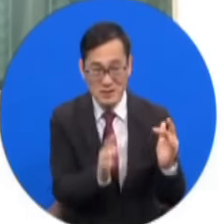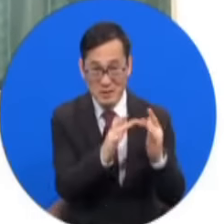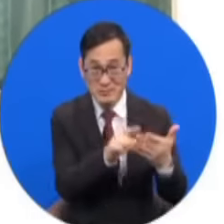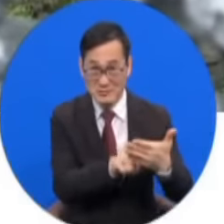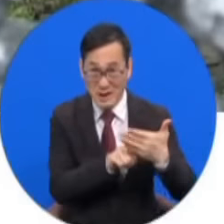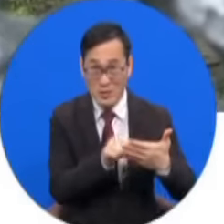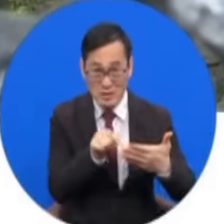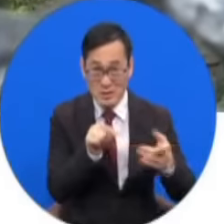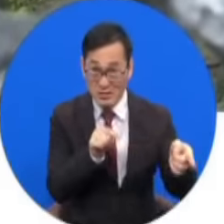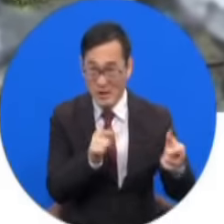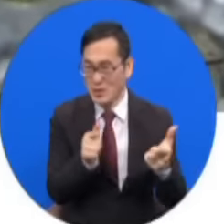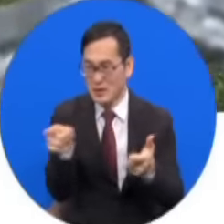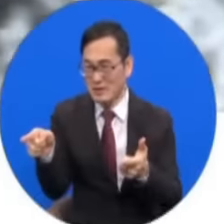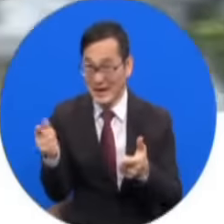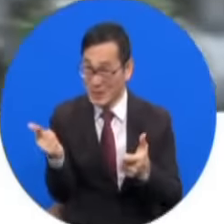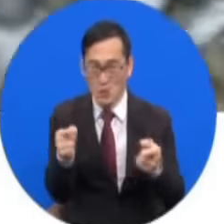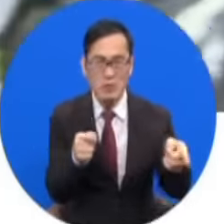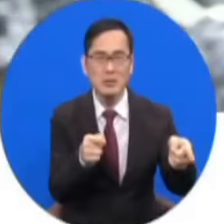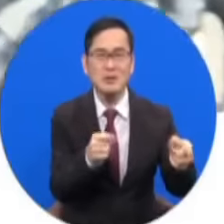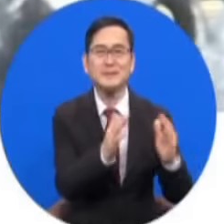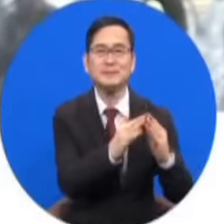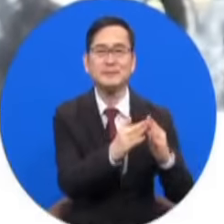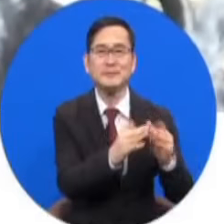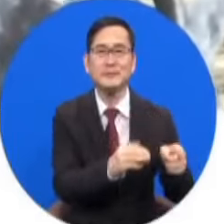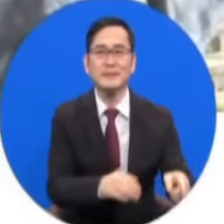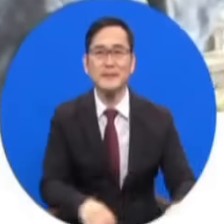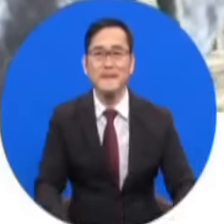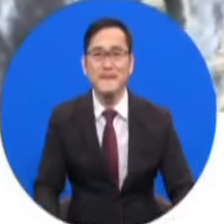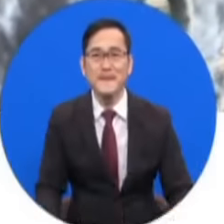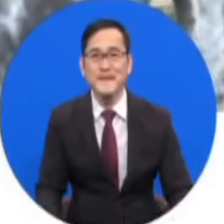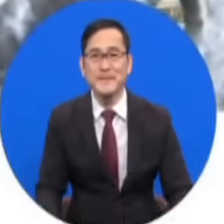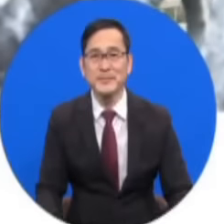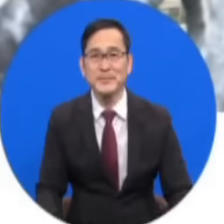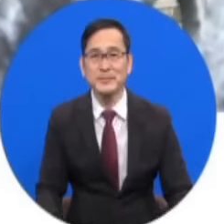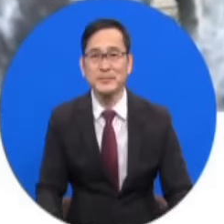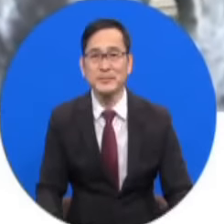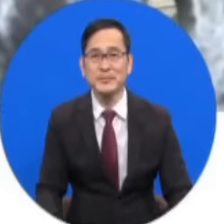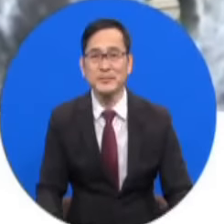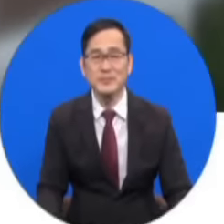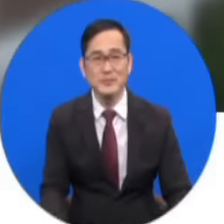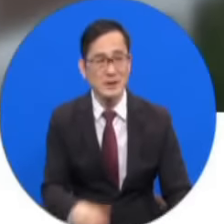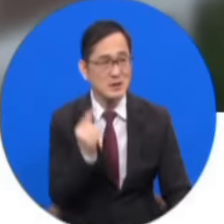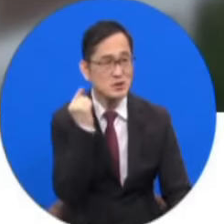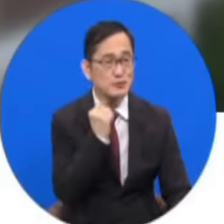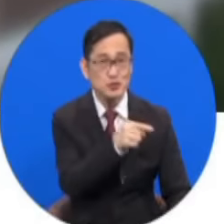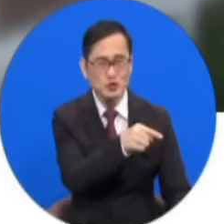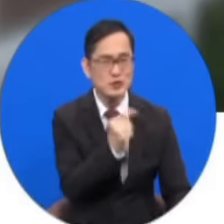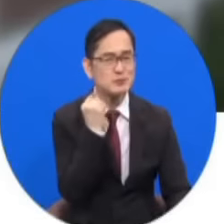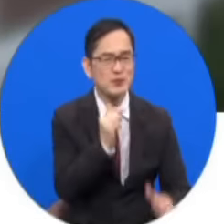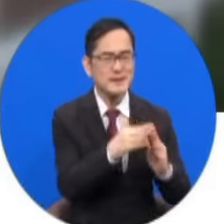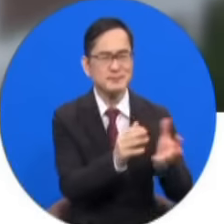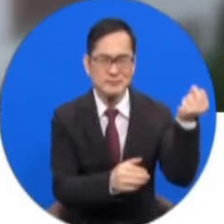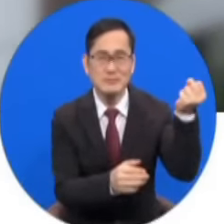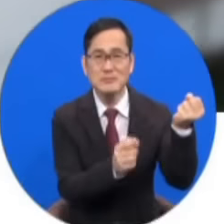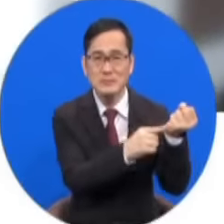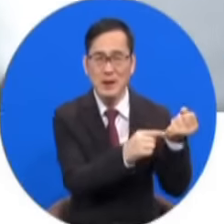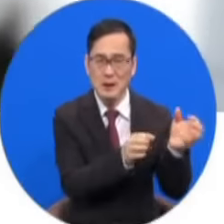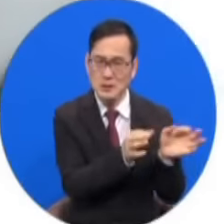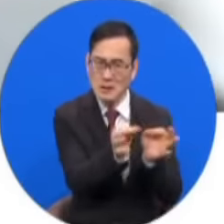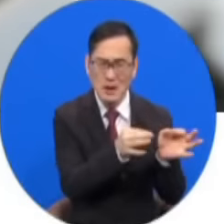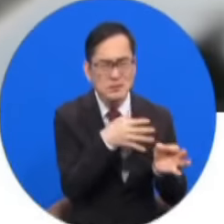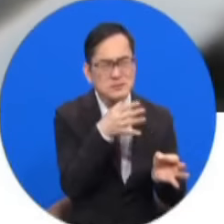신부 집을 자기 마음대로 에어 bmb 올려가지고 자기 마음대로 돈을 벌었다 이야기가 더군다나 결정적으로 의심가는게 조금